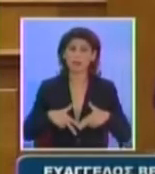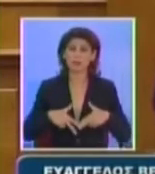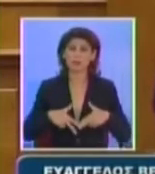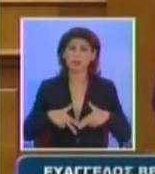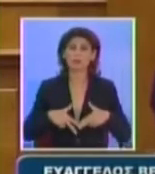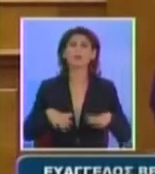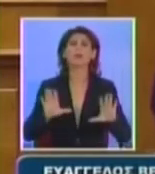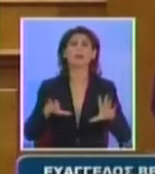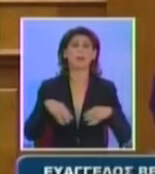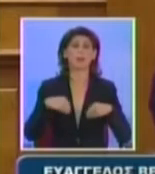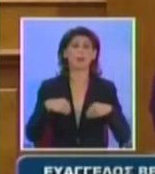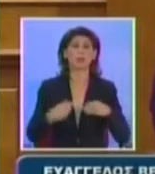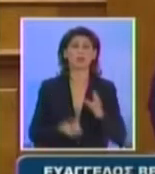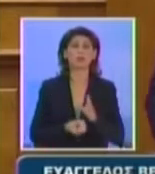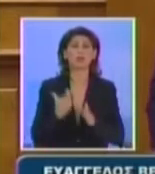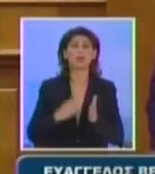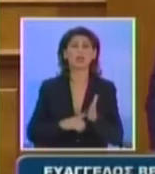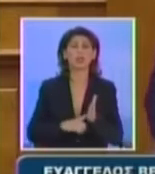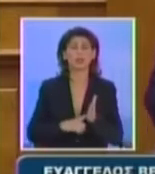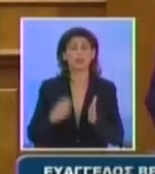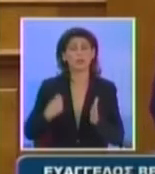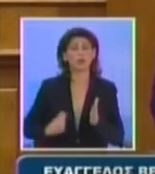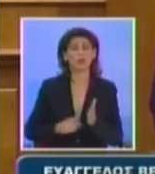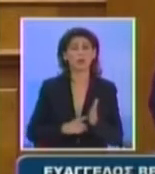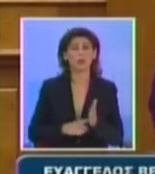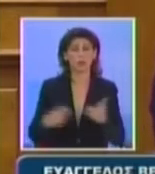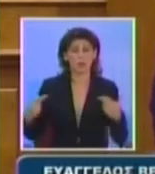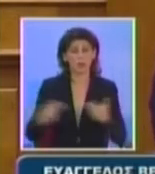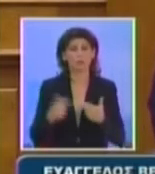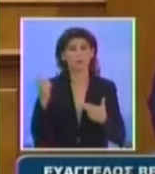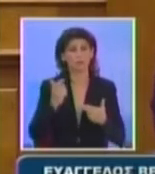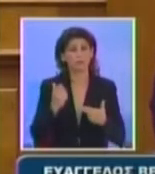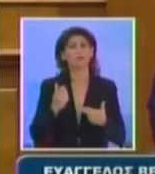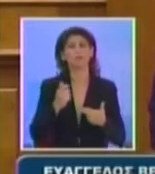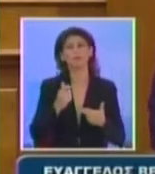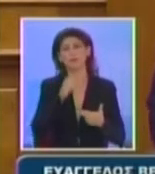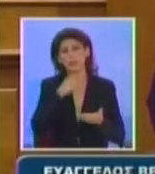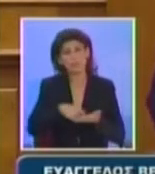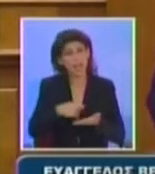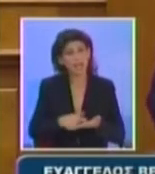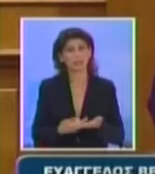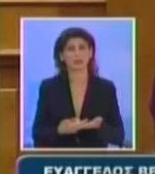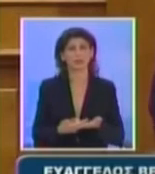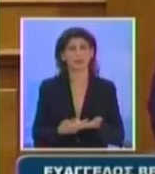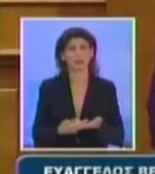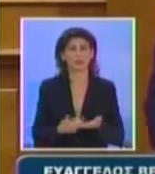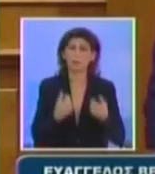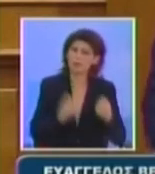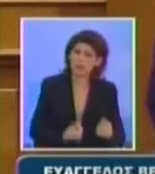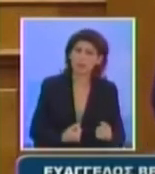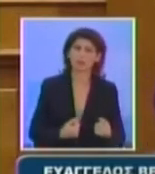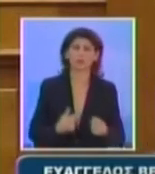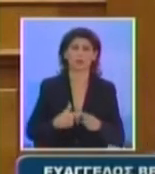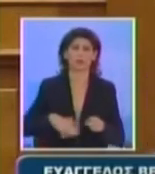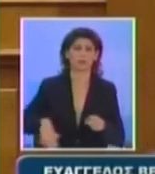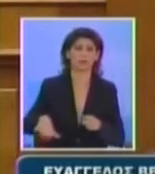μην αποδεχθεί νέα δημοσιονομικά μέτρα, περικοπές μισθούς, μισθών και συντάξεων, επιβαρύνσεις του